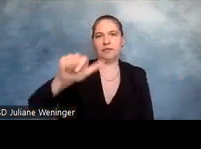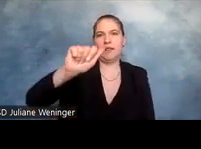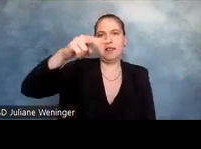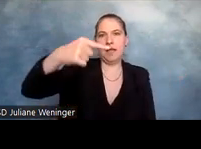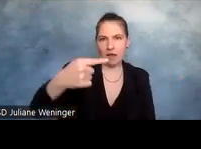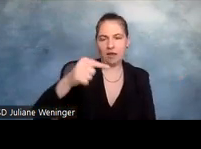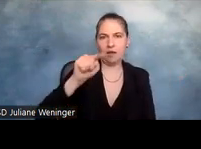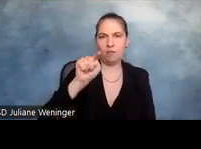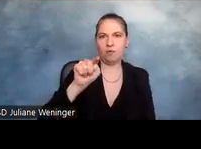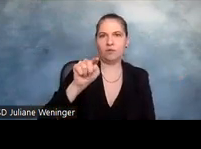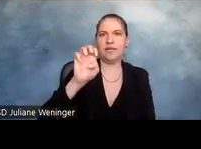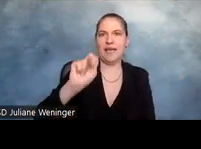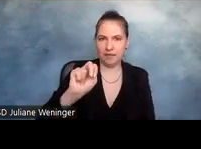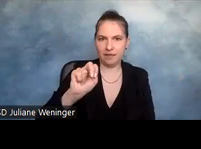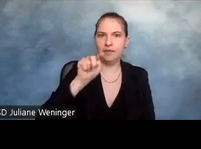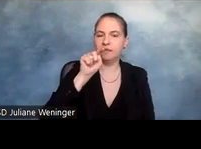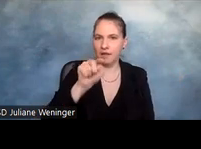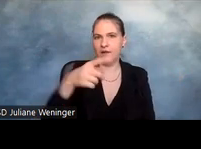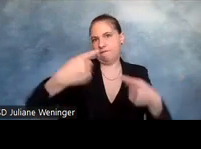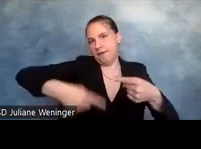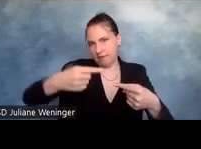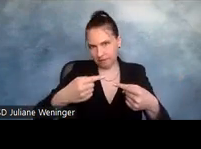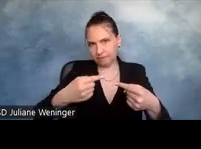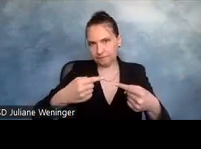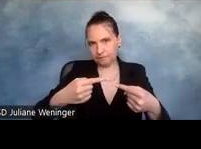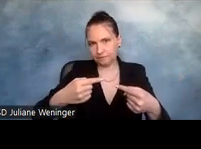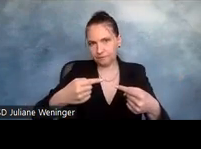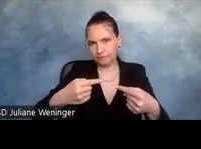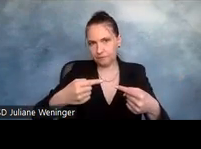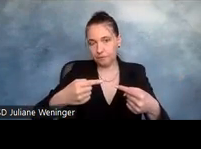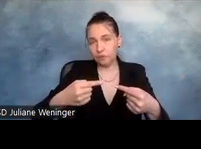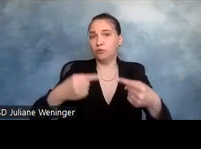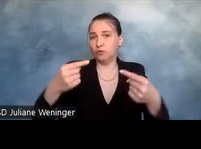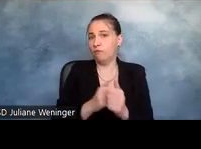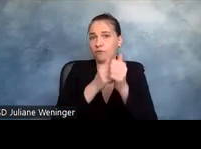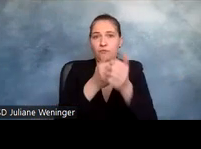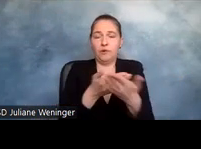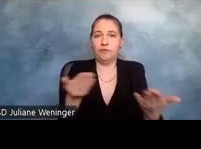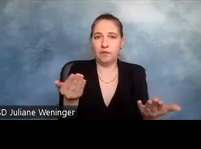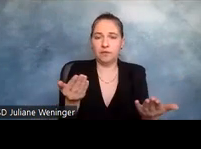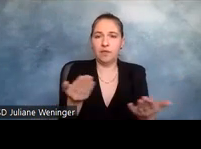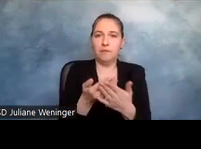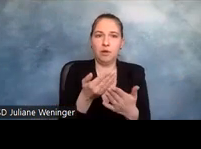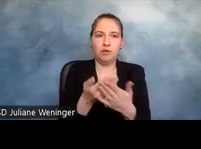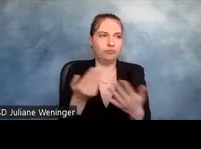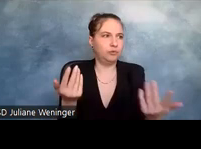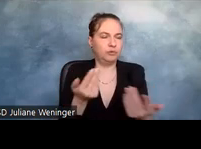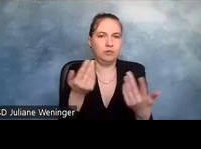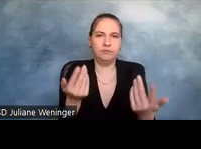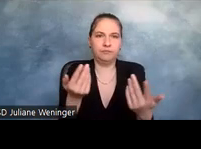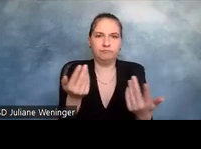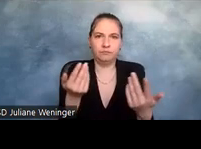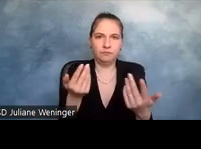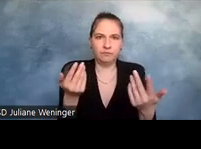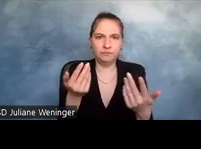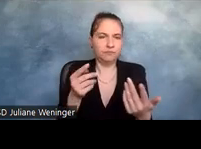Langpunkt en, müsste es hier in diesem Fall sein. Und das würde jetzt einfach dazu führen, dass wenn man jetzt zum Beispiel genau,